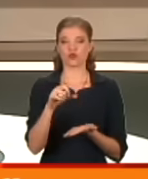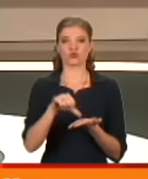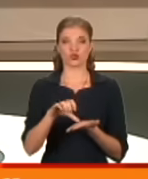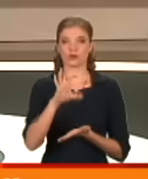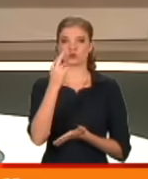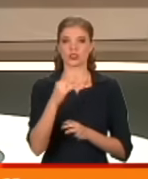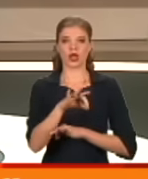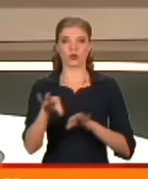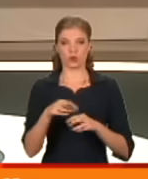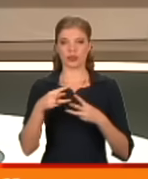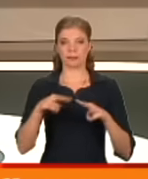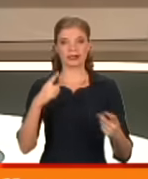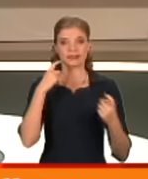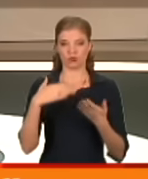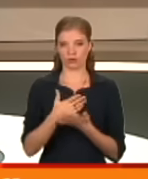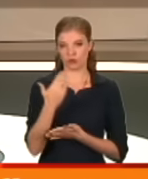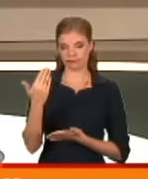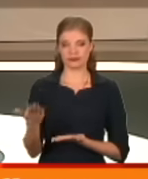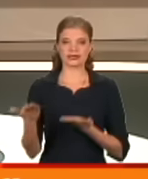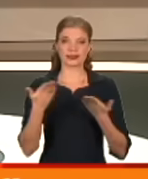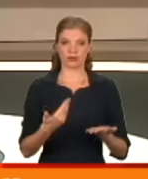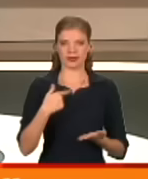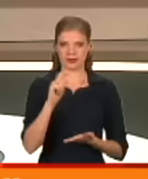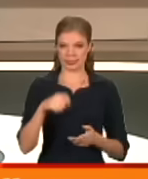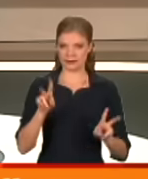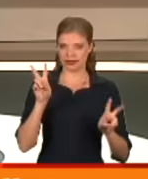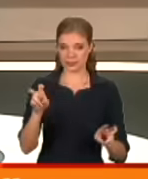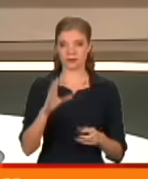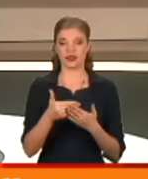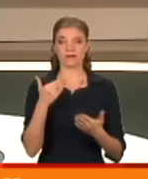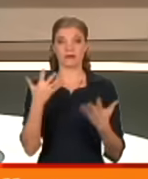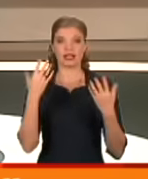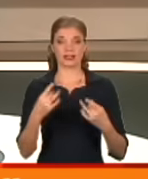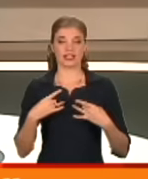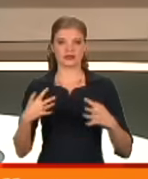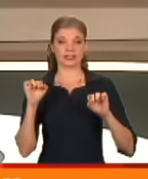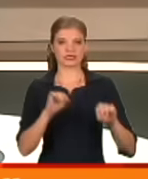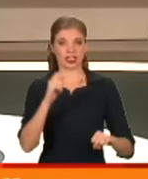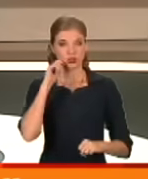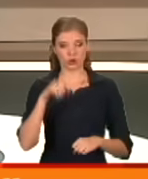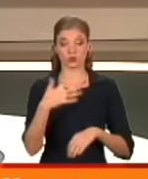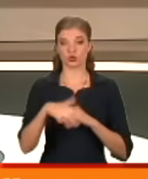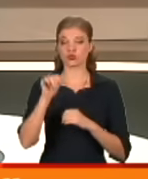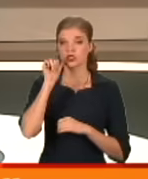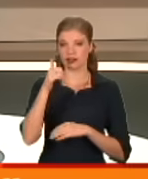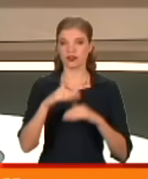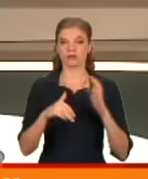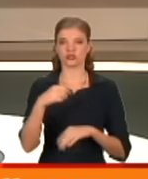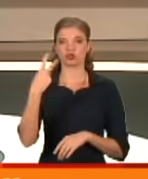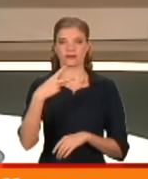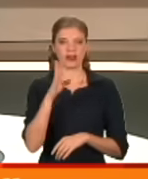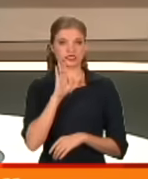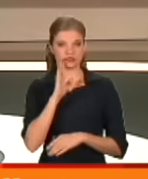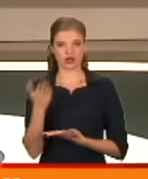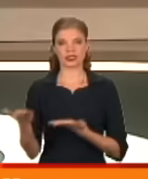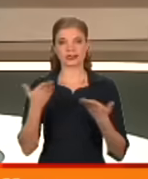учасниками соціального проєкту «Мінінформ політики. Запроси мене з війни». У передень свята захисника України вже завтра майже два десятки